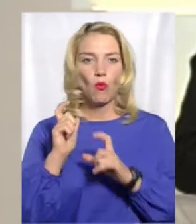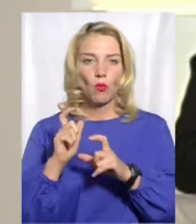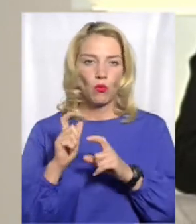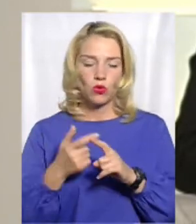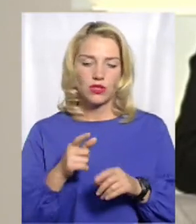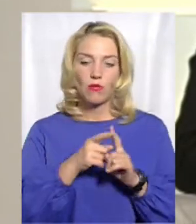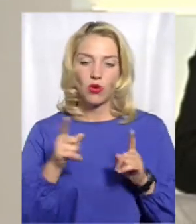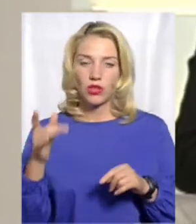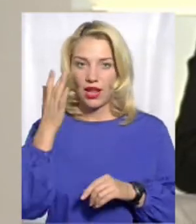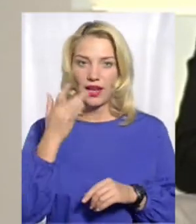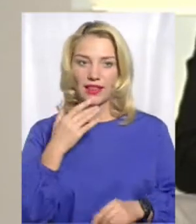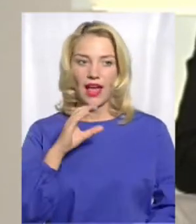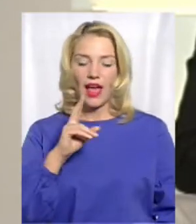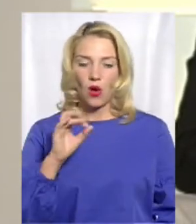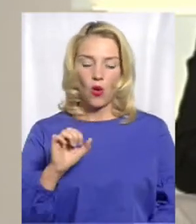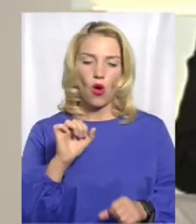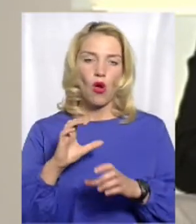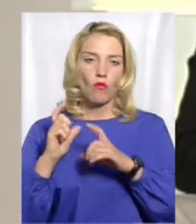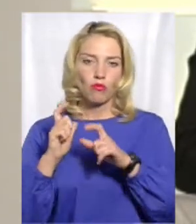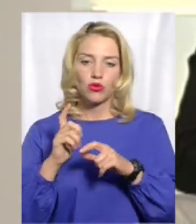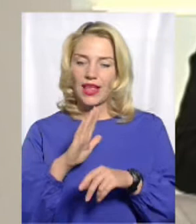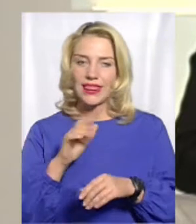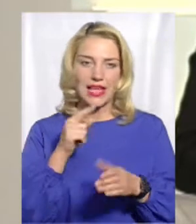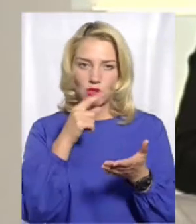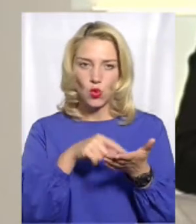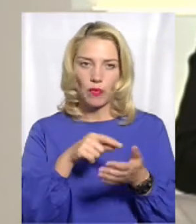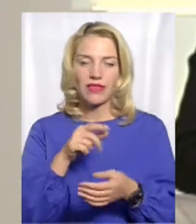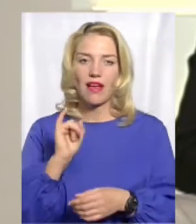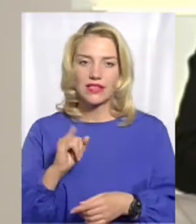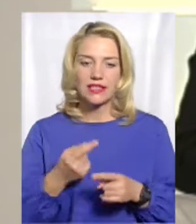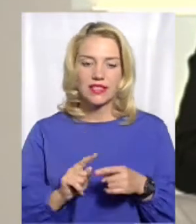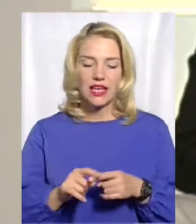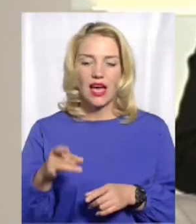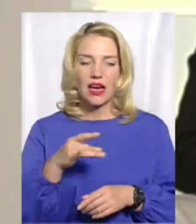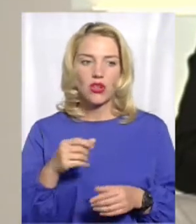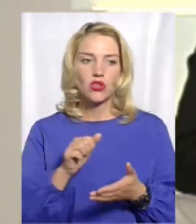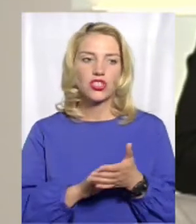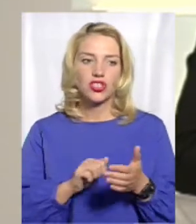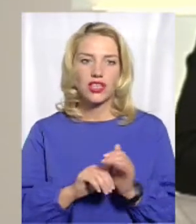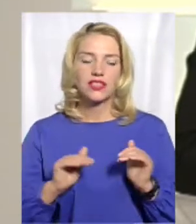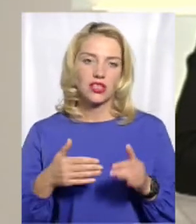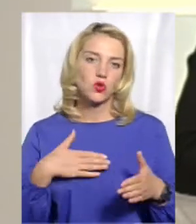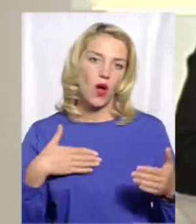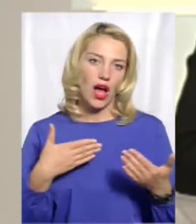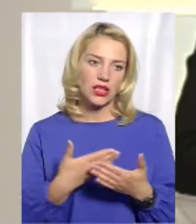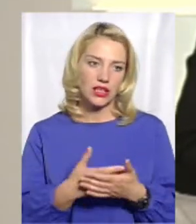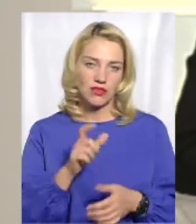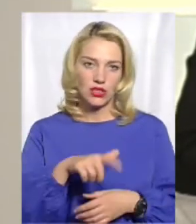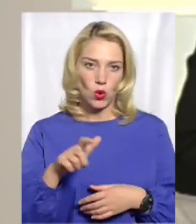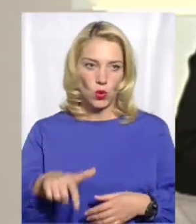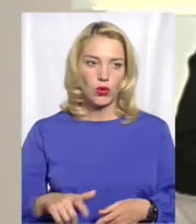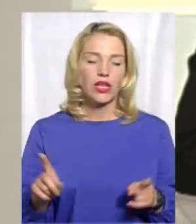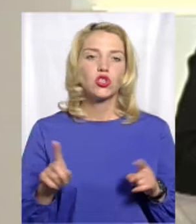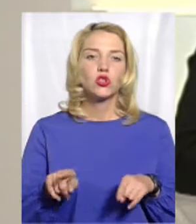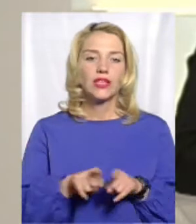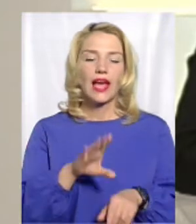Протягом літа екобус не зупинявся в цих мікрорайонах міста через низьку активність людей.